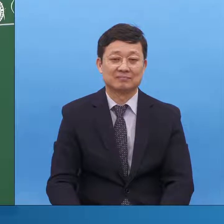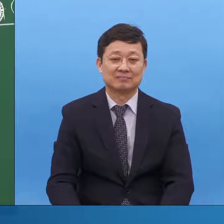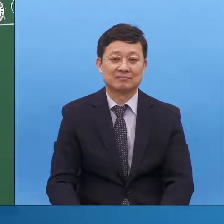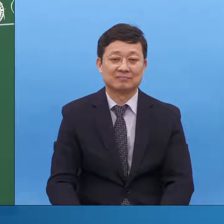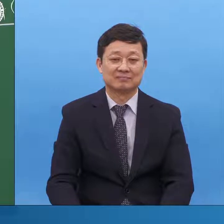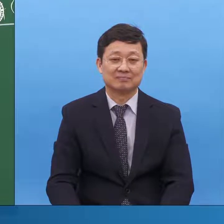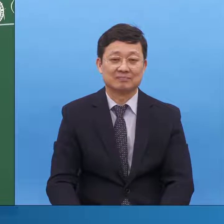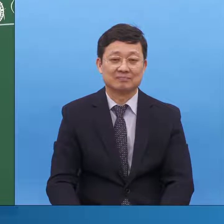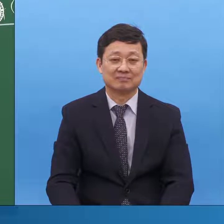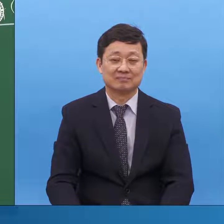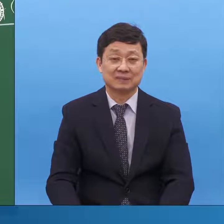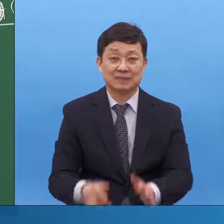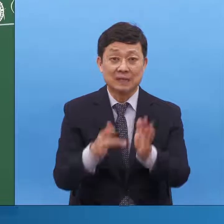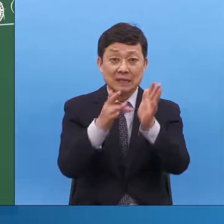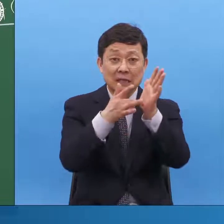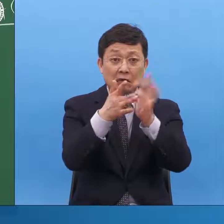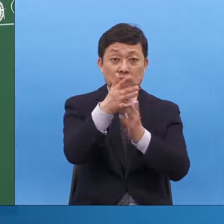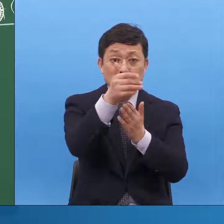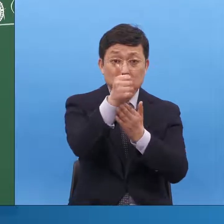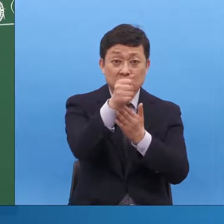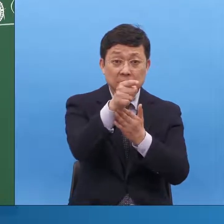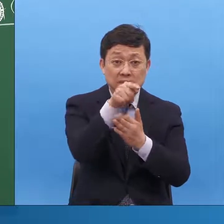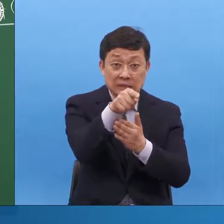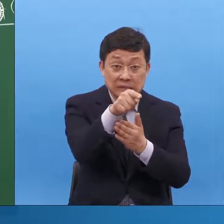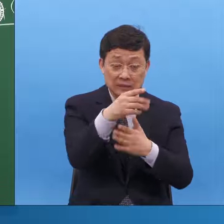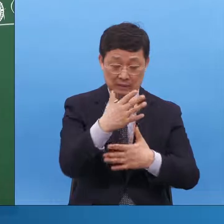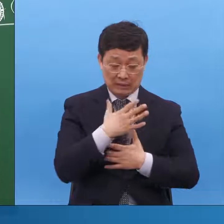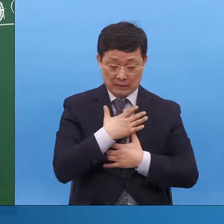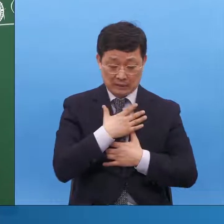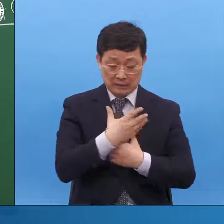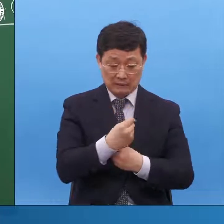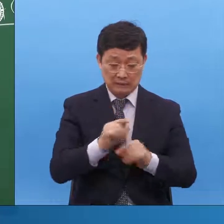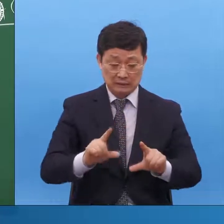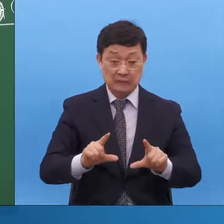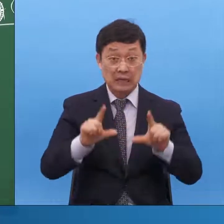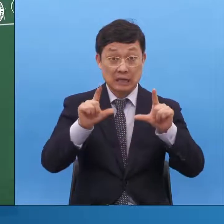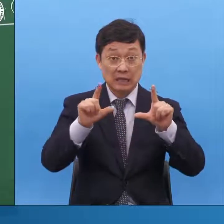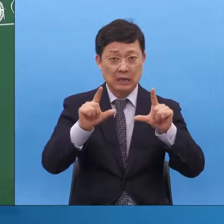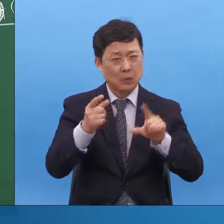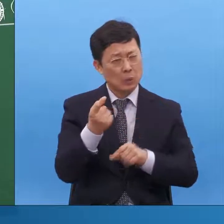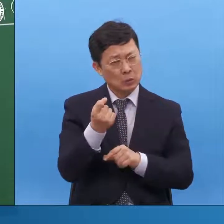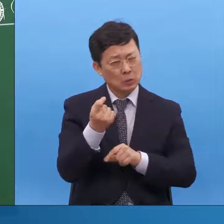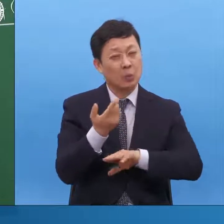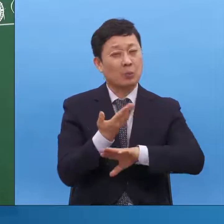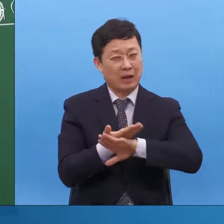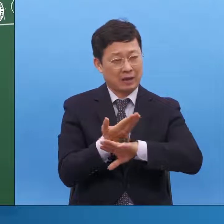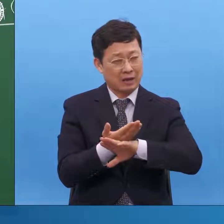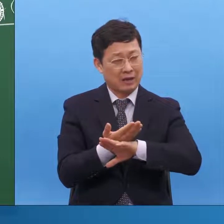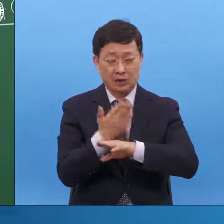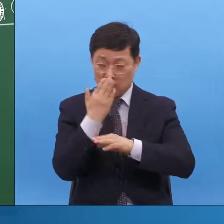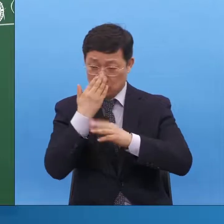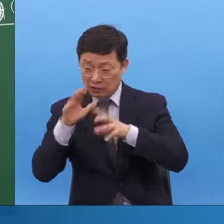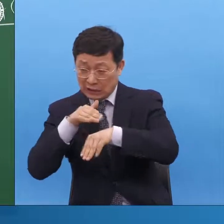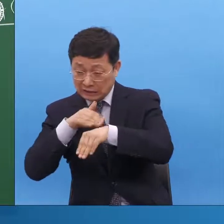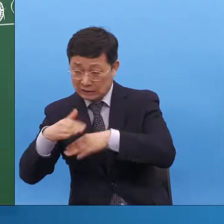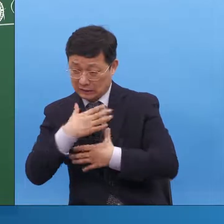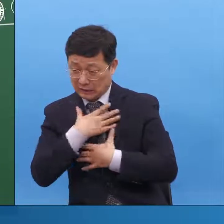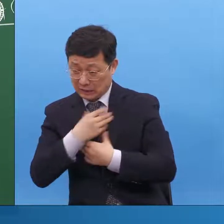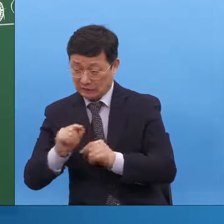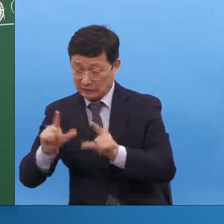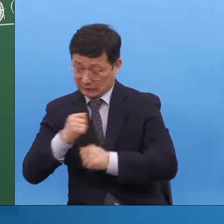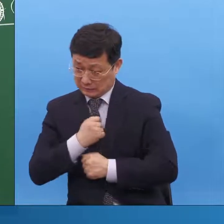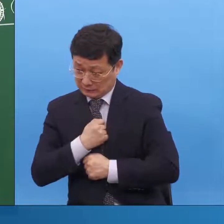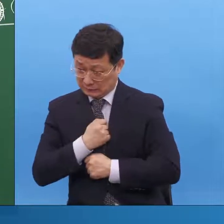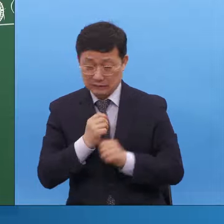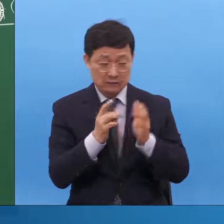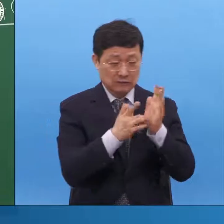안식일을 다르게 지켰어요. And we saw Jesus kept the Sabbath differently. 유대인들은 안식일을 거룩하게 지키는데 예수님은 그렇게 하지 않았어요. And the Jewish people